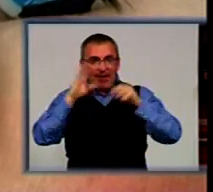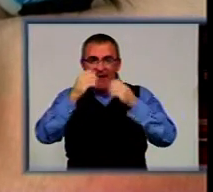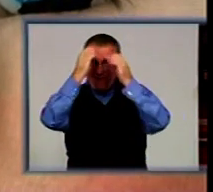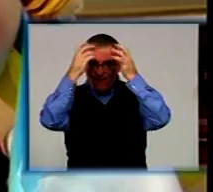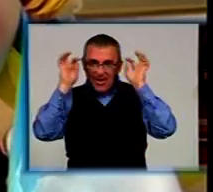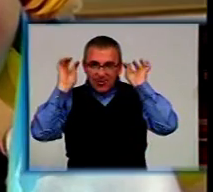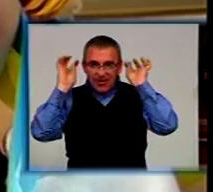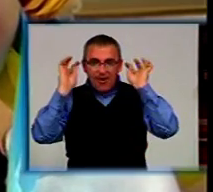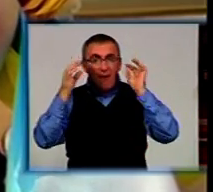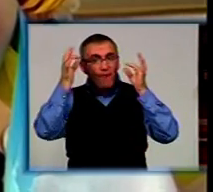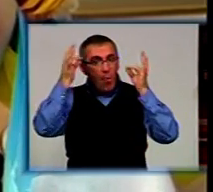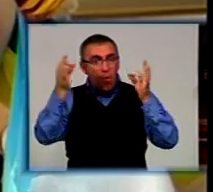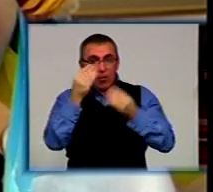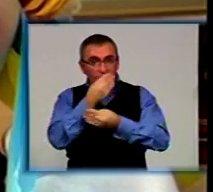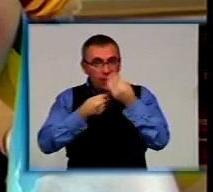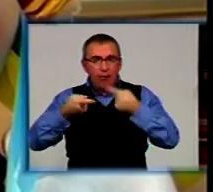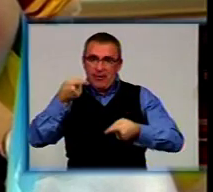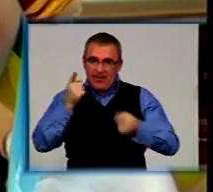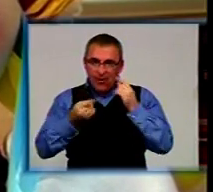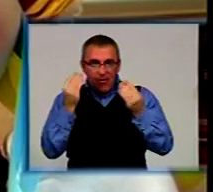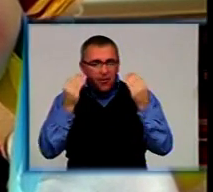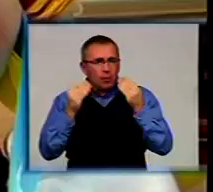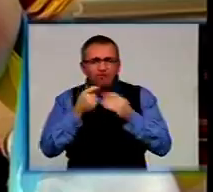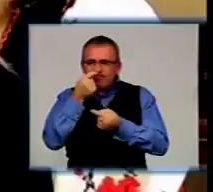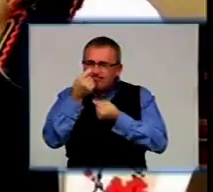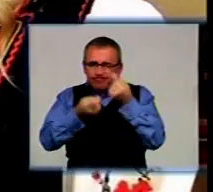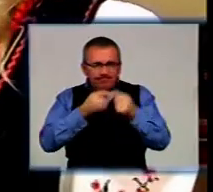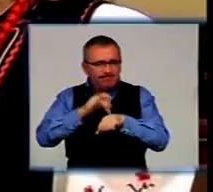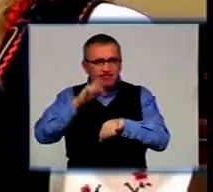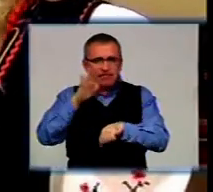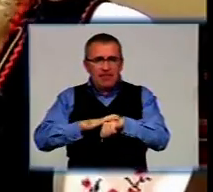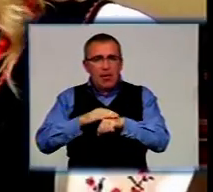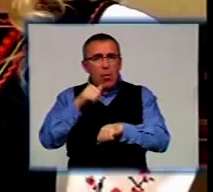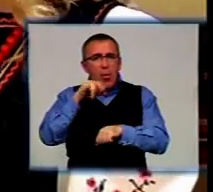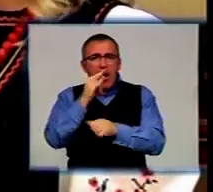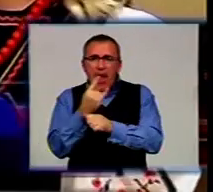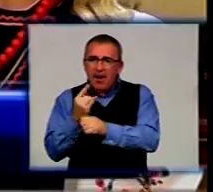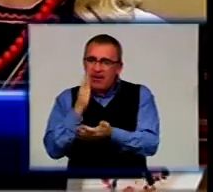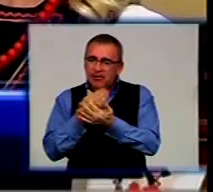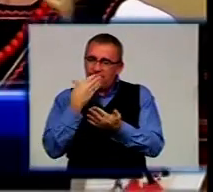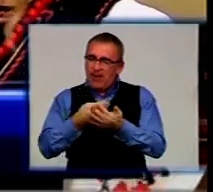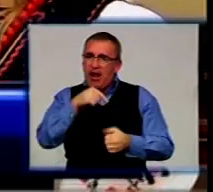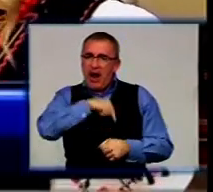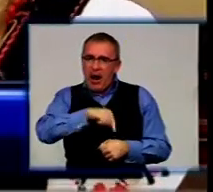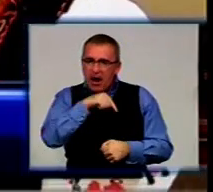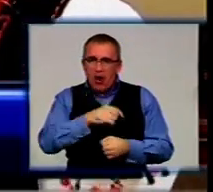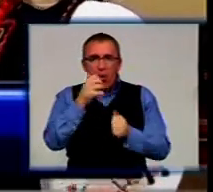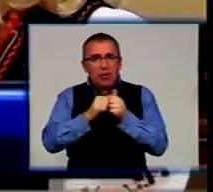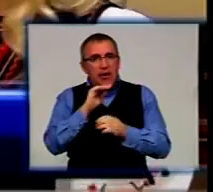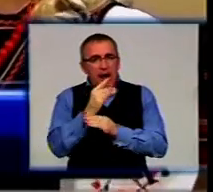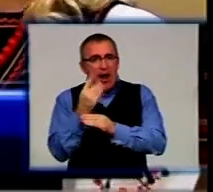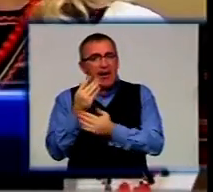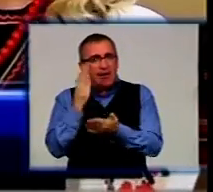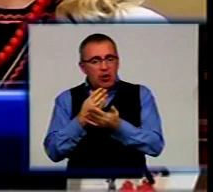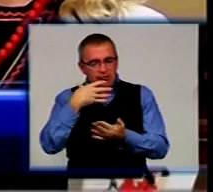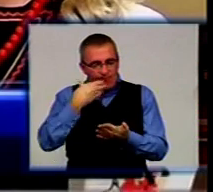віночках. Волосся штучне і натуральне, кожен образ продуманий до найменших дрібниць. У кожної ляльки є свій характер, у кожної ляльки є своя